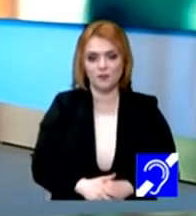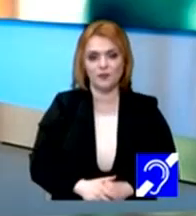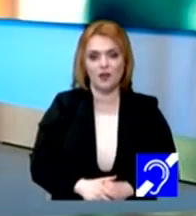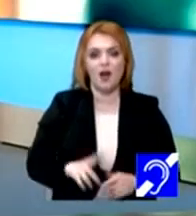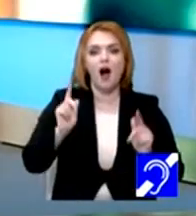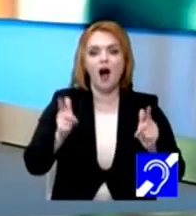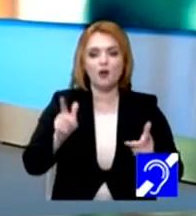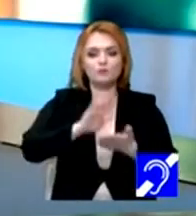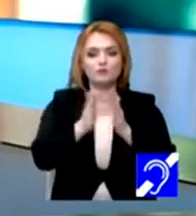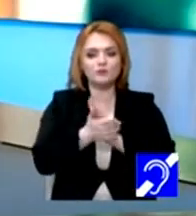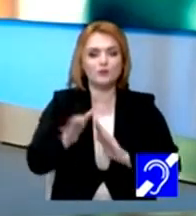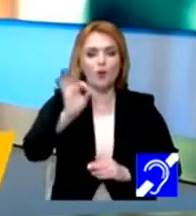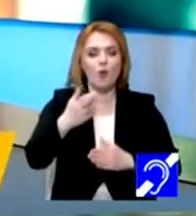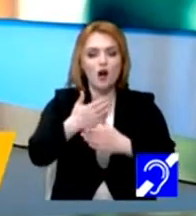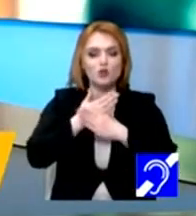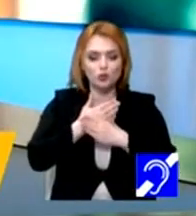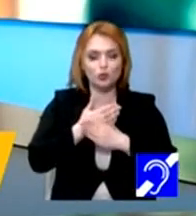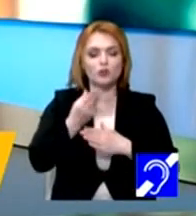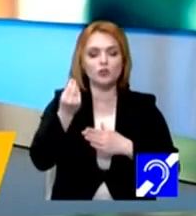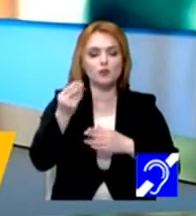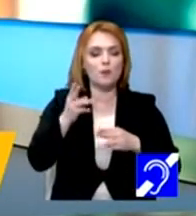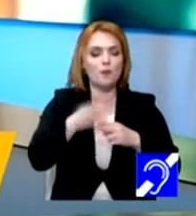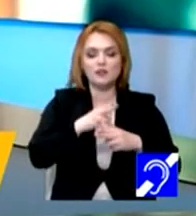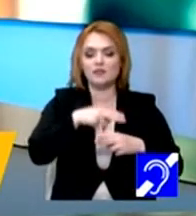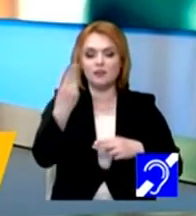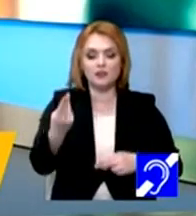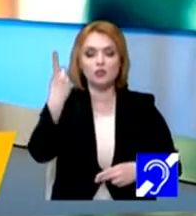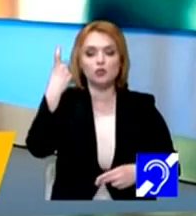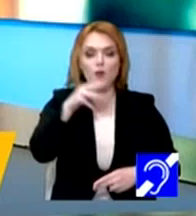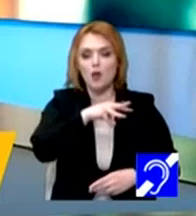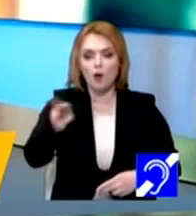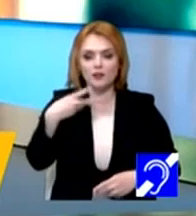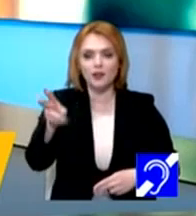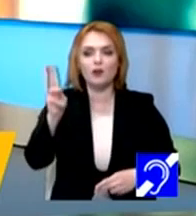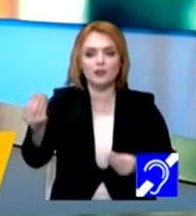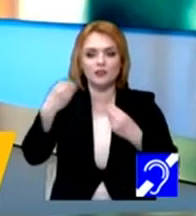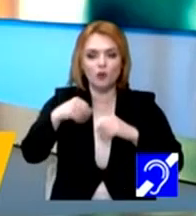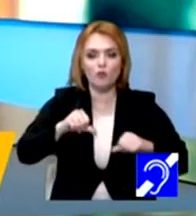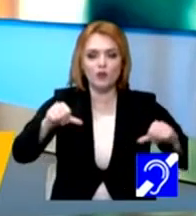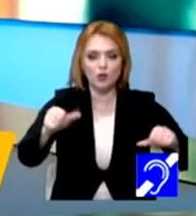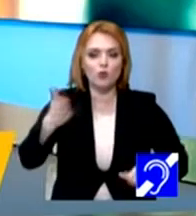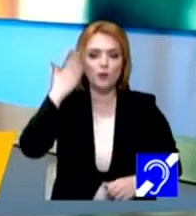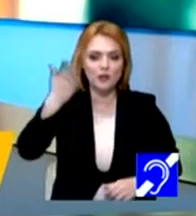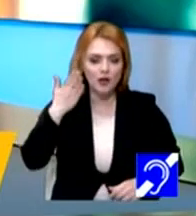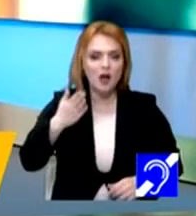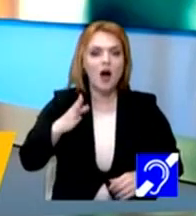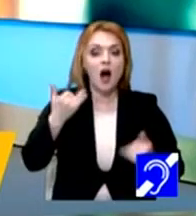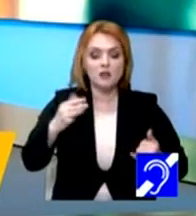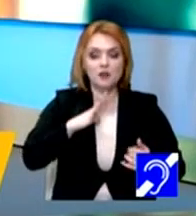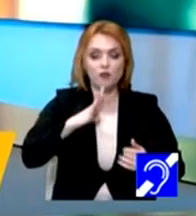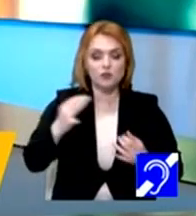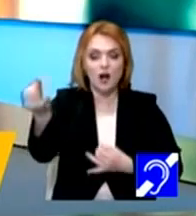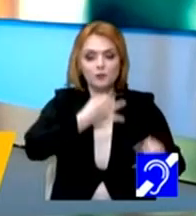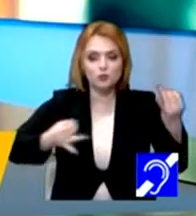Acordul privind ajutorul nerambursabil în sumă de 100 de milioane de euro acordat de România Republicii Moldova a fost ratificat astăzi de